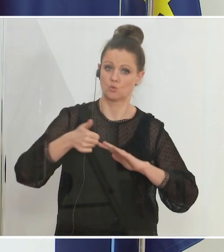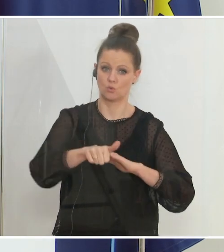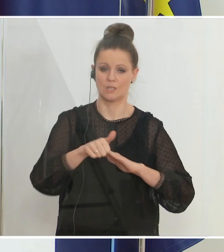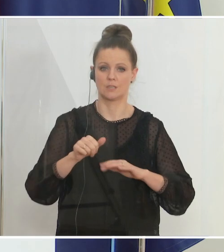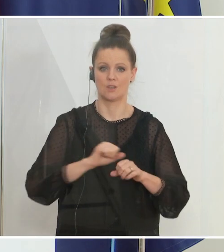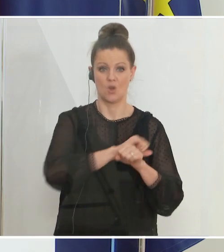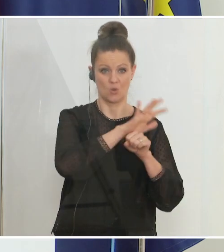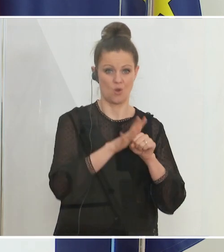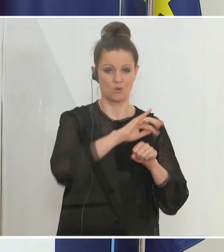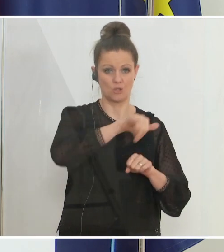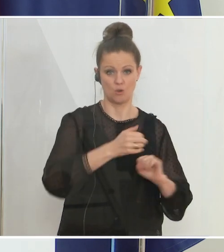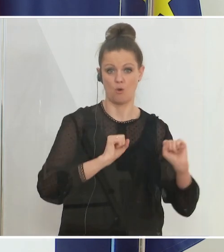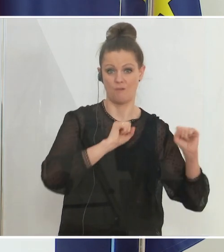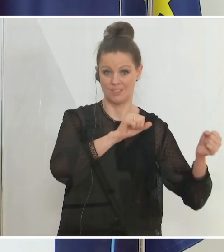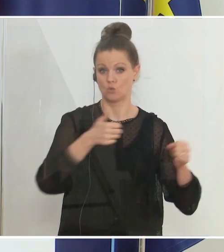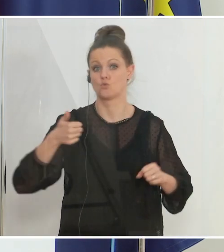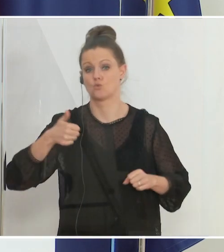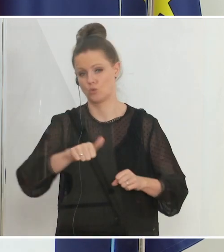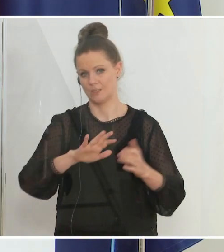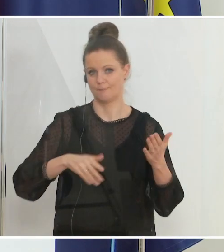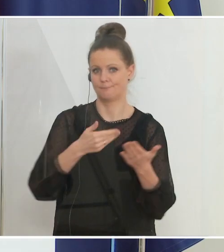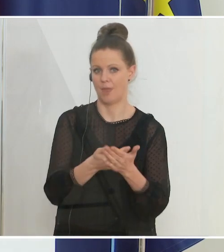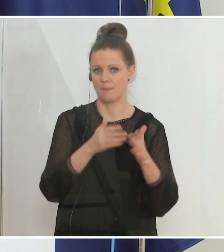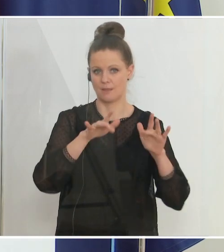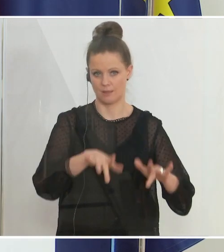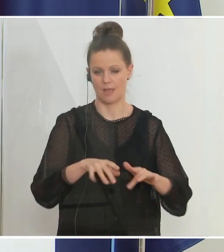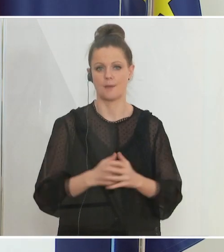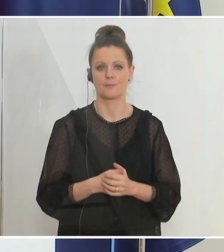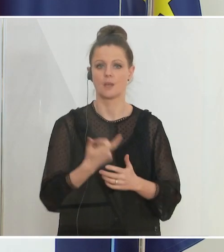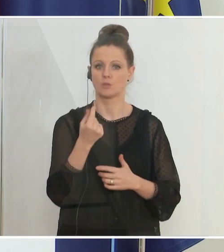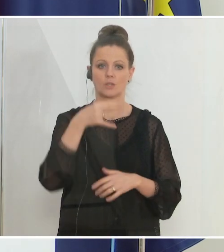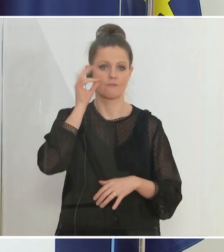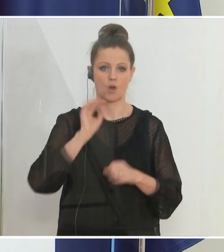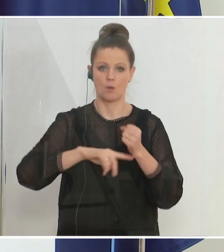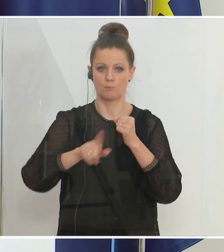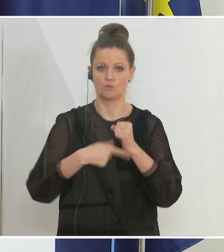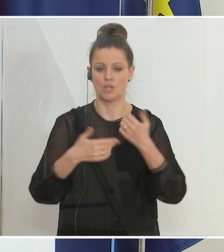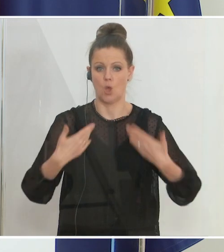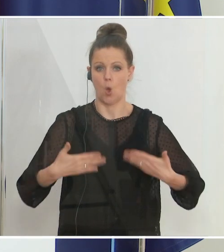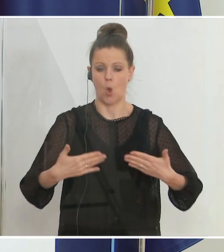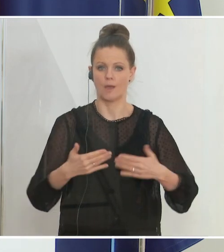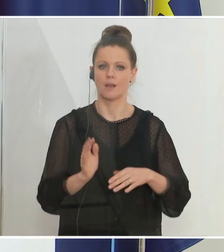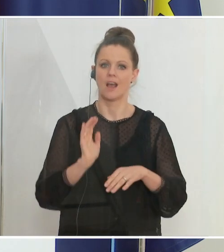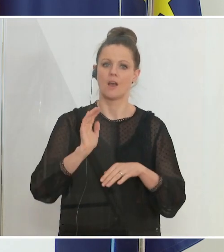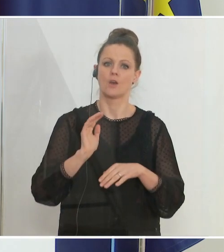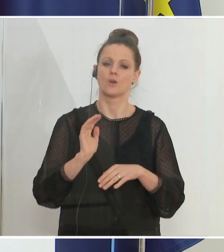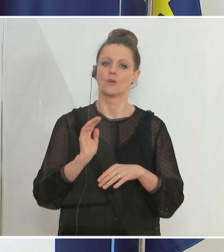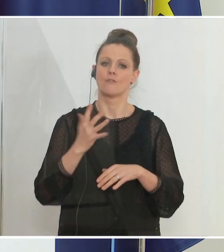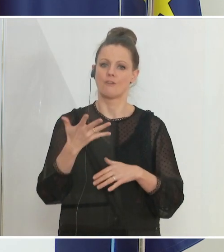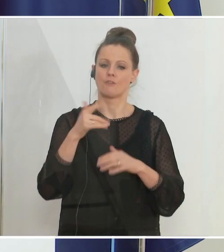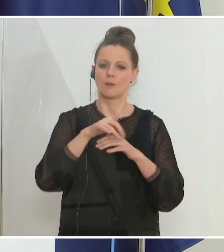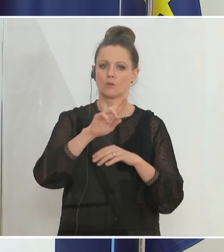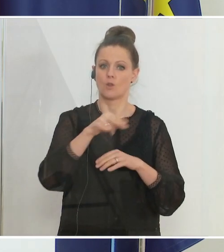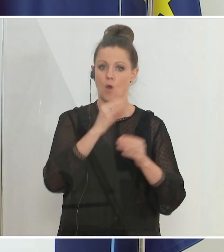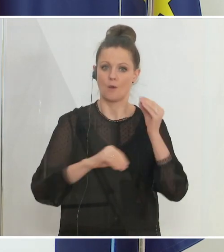zur Corona-Job-Offensive zur Verfügung gestellt. Damit ist das Frauenbudget in diesem Jahr um 5 Millionen Euro höher als im